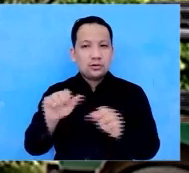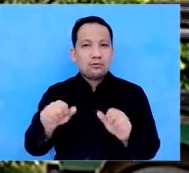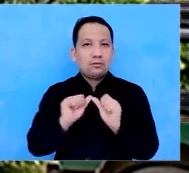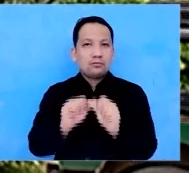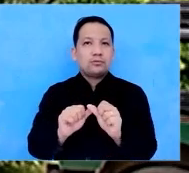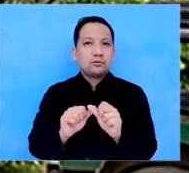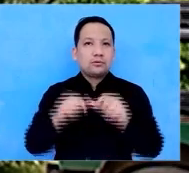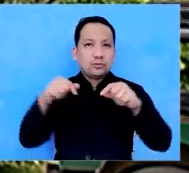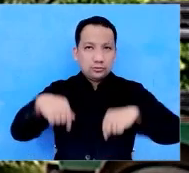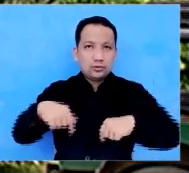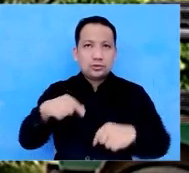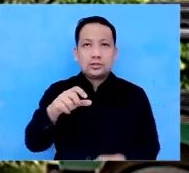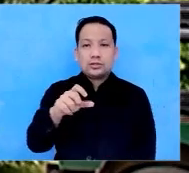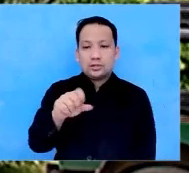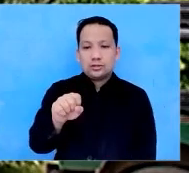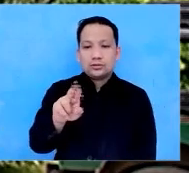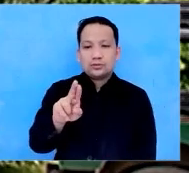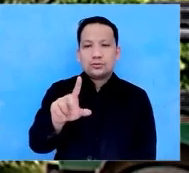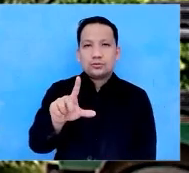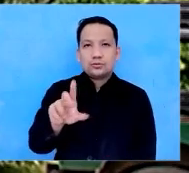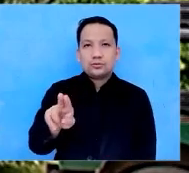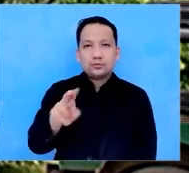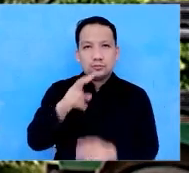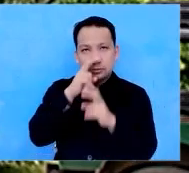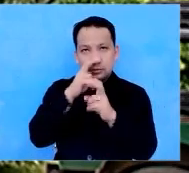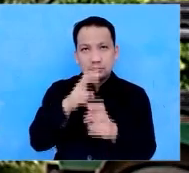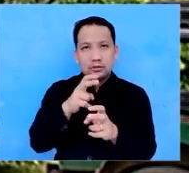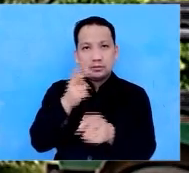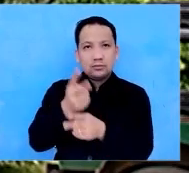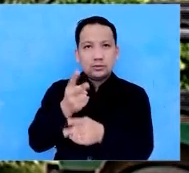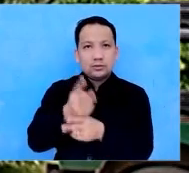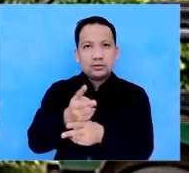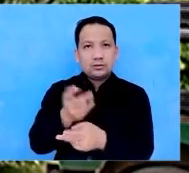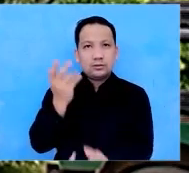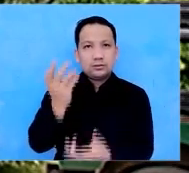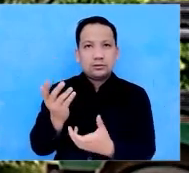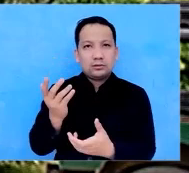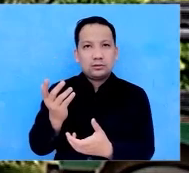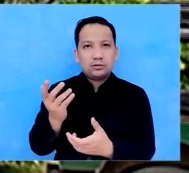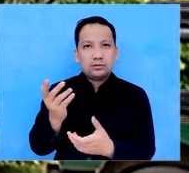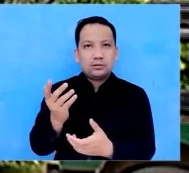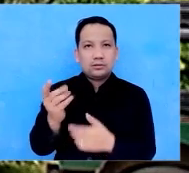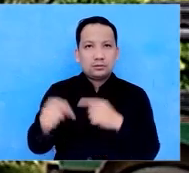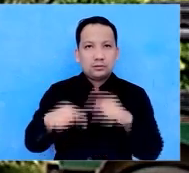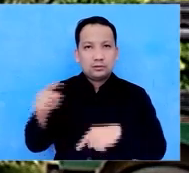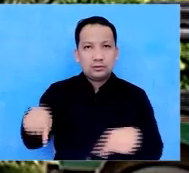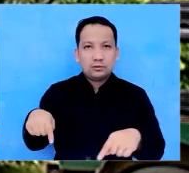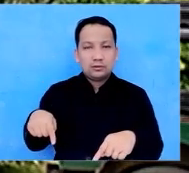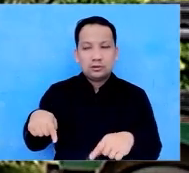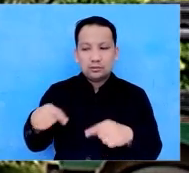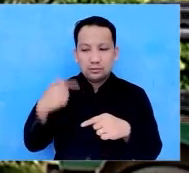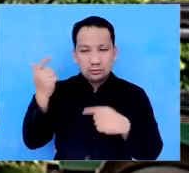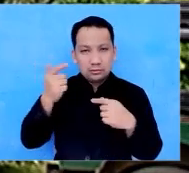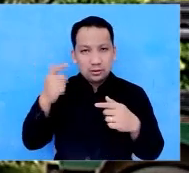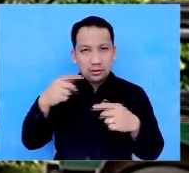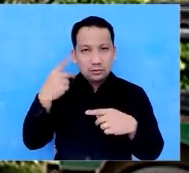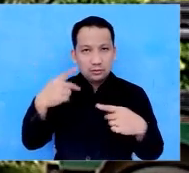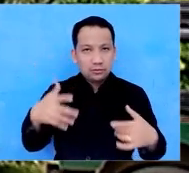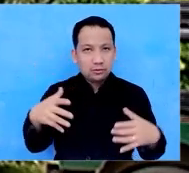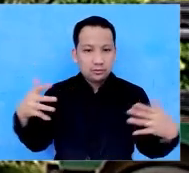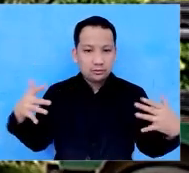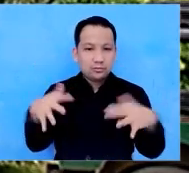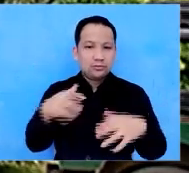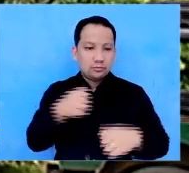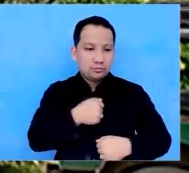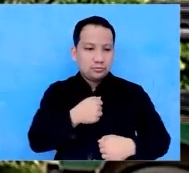naman dito sa Sulu, mas mahigpit daw ang pagbabantay, lalo't mainit ang labanan ng mga politiko. Isang batalyon ng sundalo